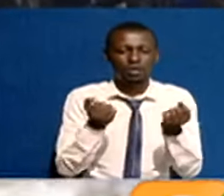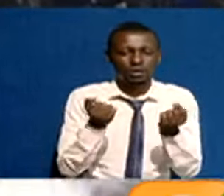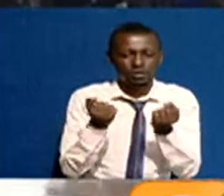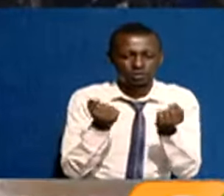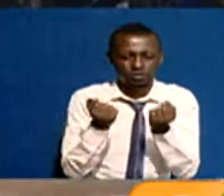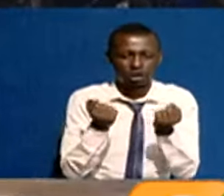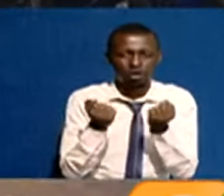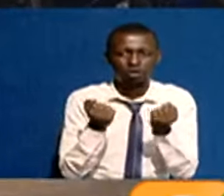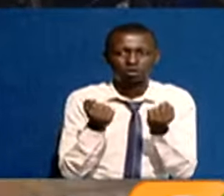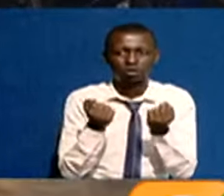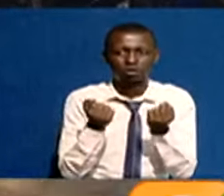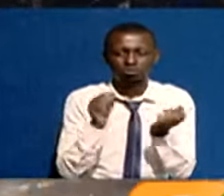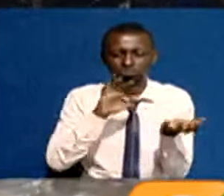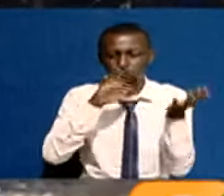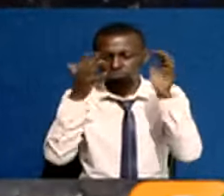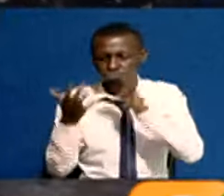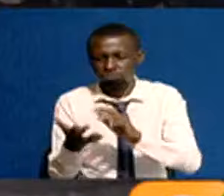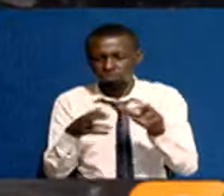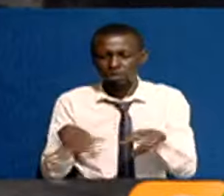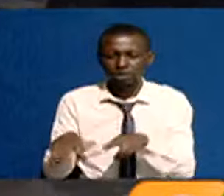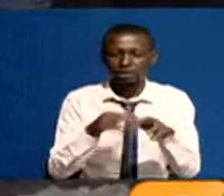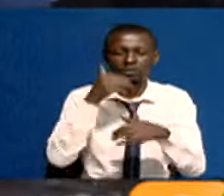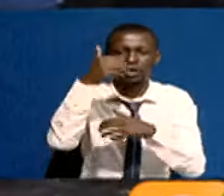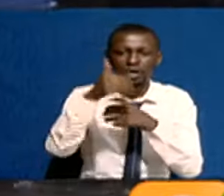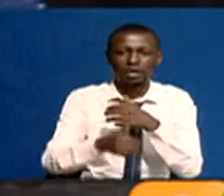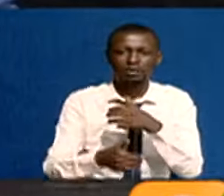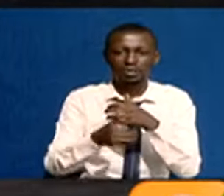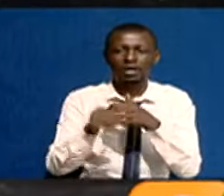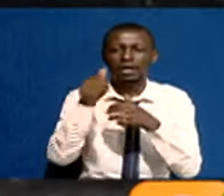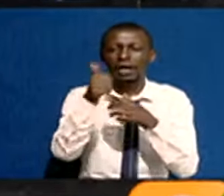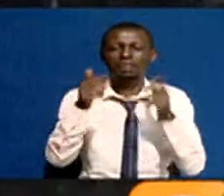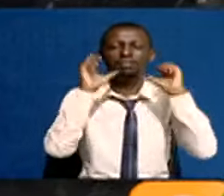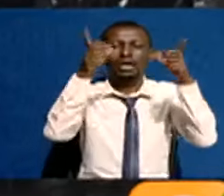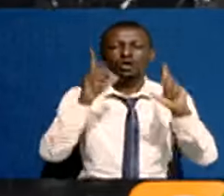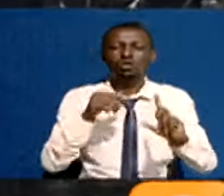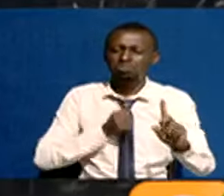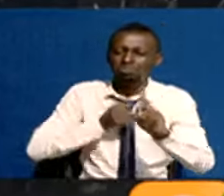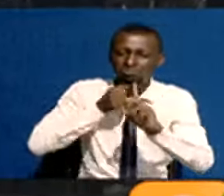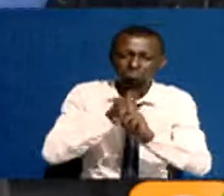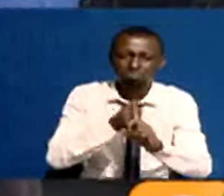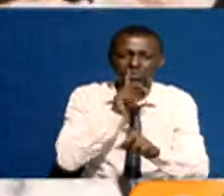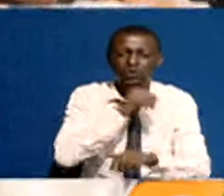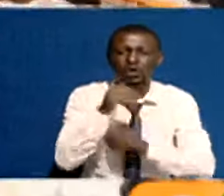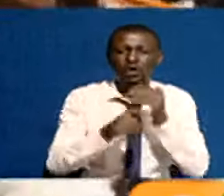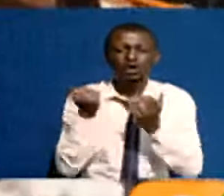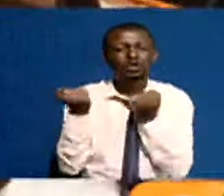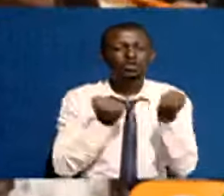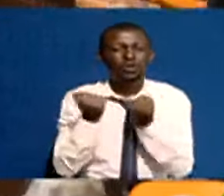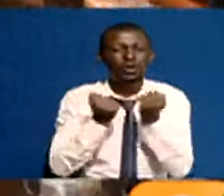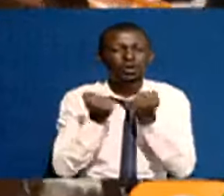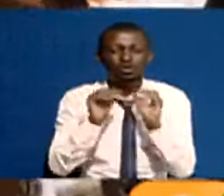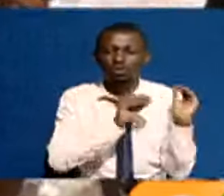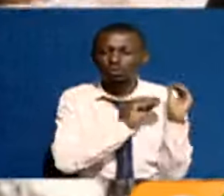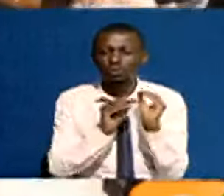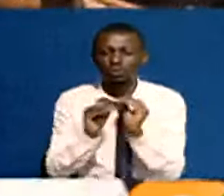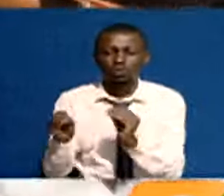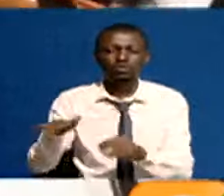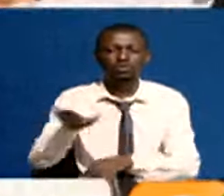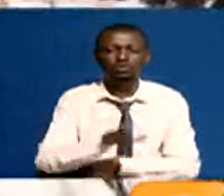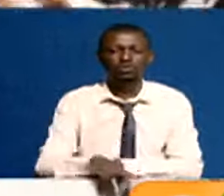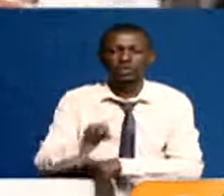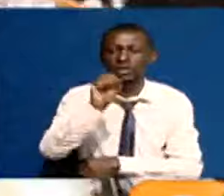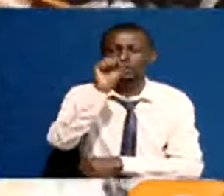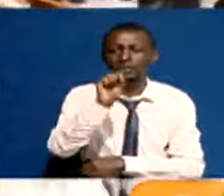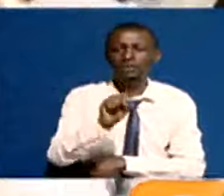saloon lilitumbukia mtoni baada ya kugongwa kutoka nyuma na lori. Magari yote yalikuwa yakielekea upande wa Silibwet.